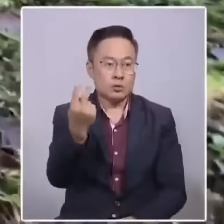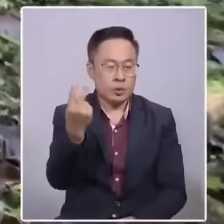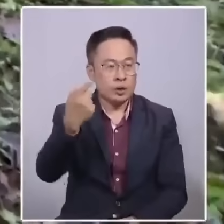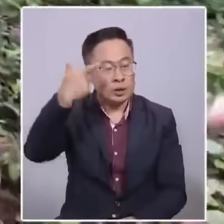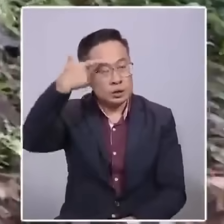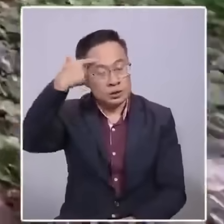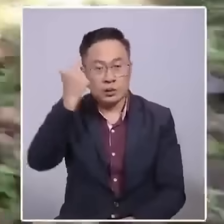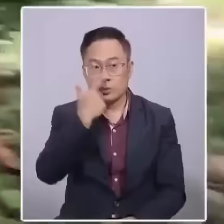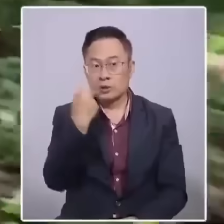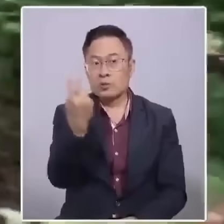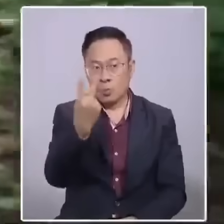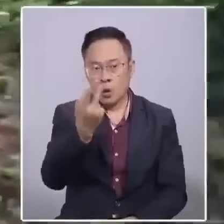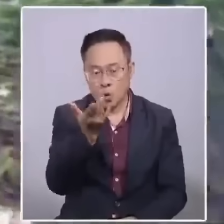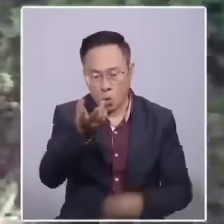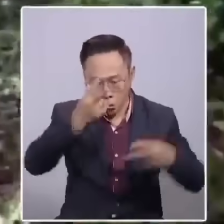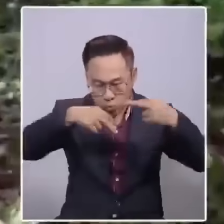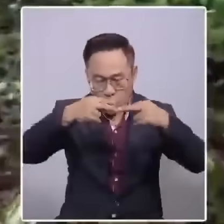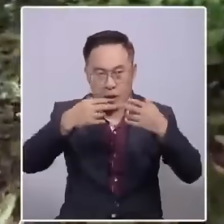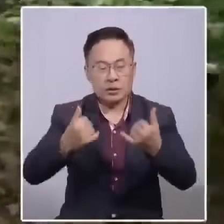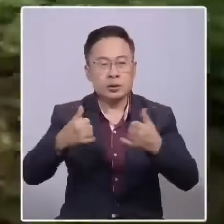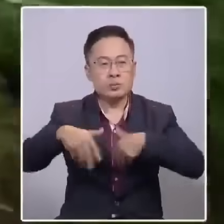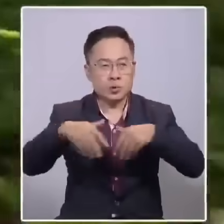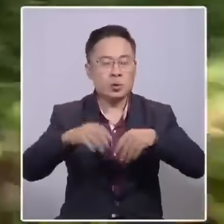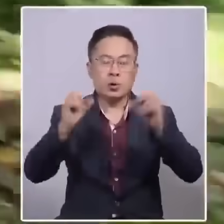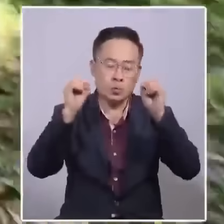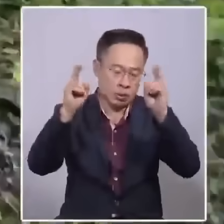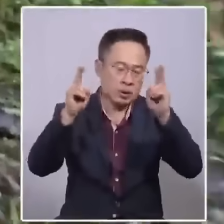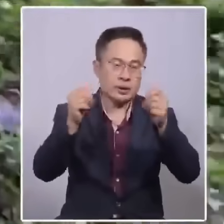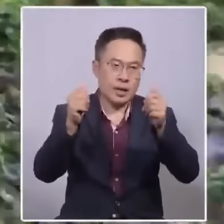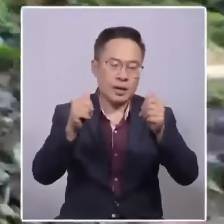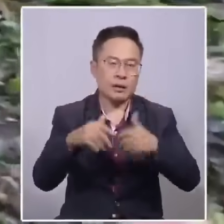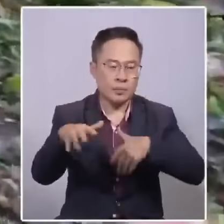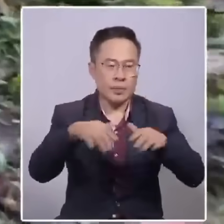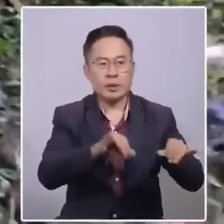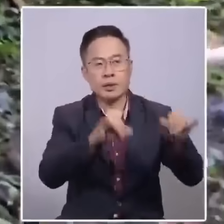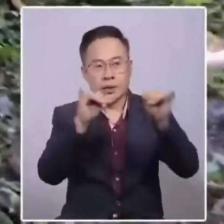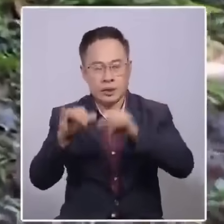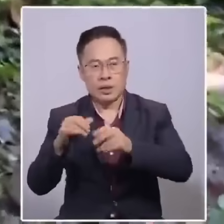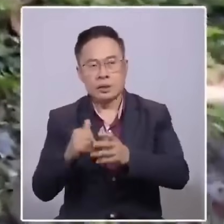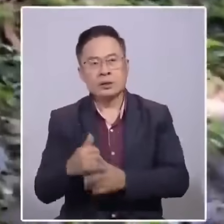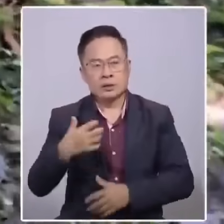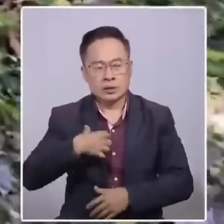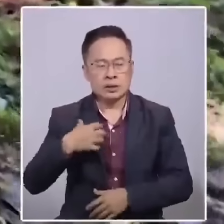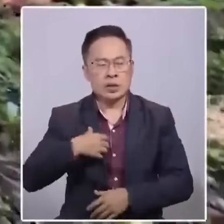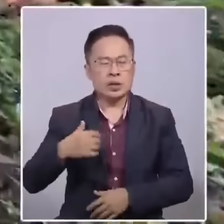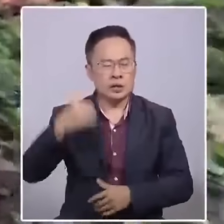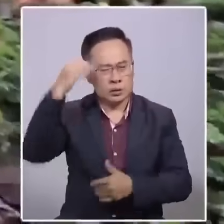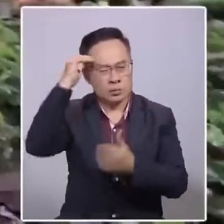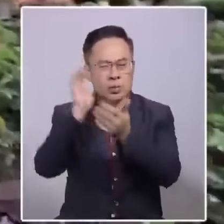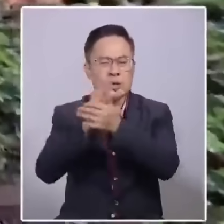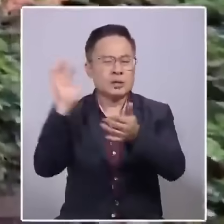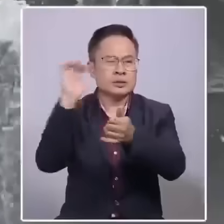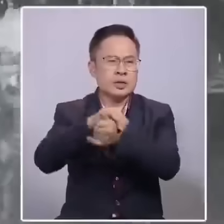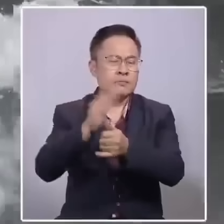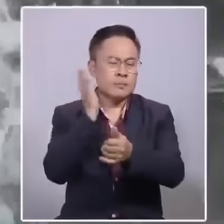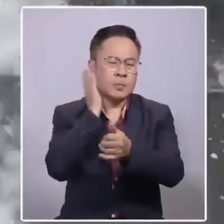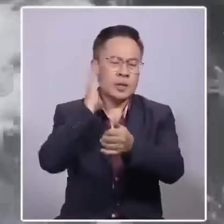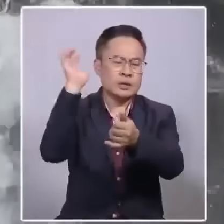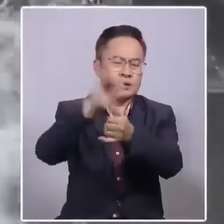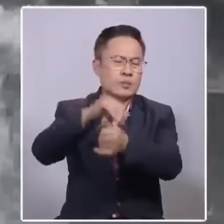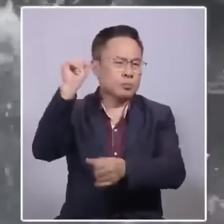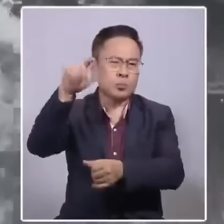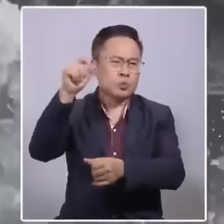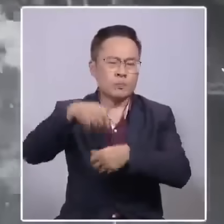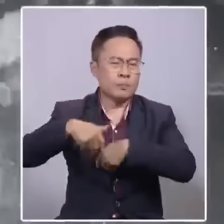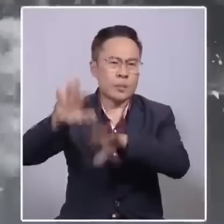กับเจ้าหน้าที่เป็นอย่างดีแล้วชาวบ้านก็บอกด้วยว่าใจจริงเนี่ยอยากจะให้เจ้าหน้าที่จับตัวแป้งนาโหนดให้ได้โดยเร็วที่